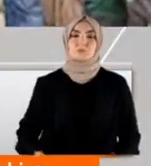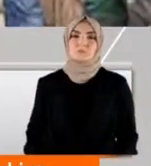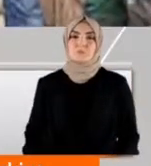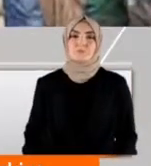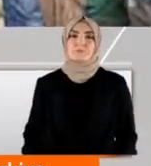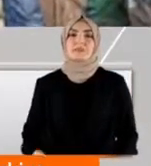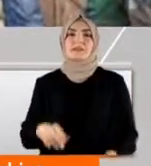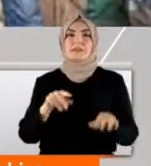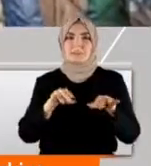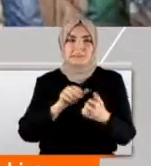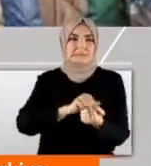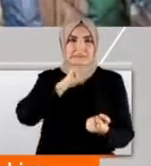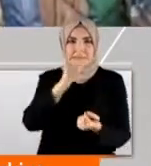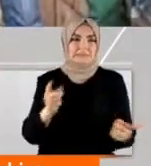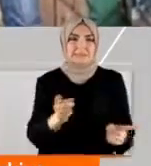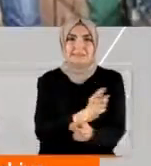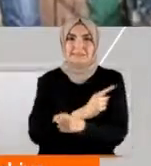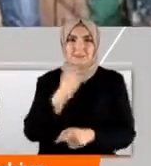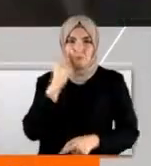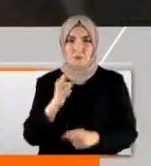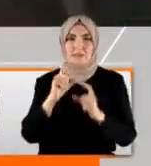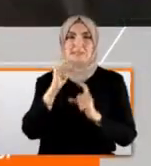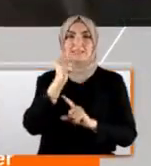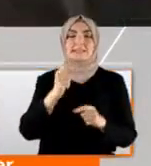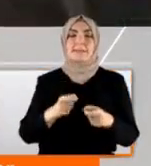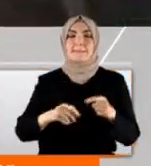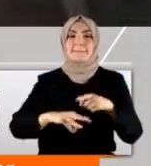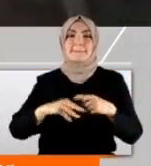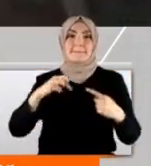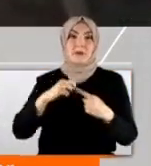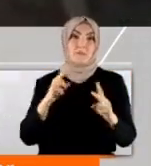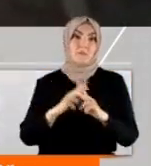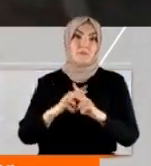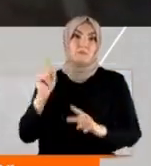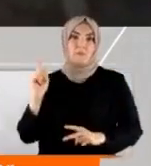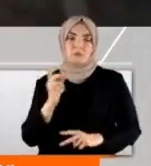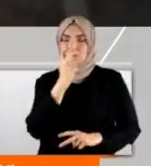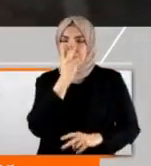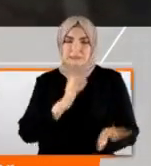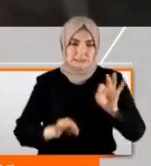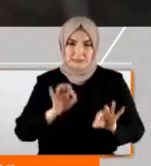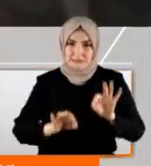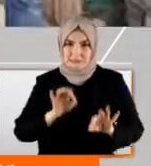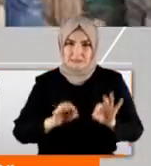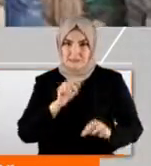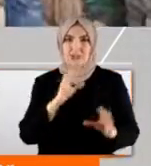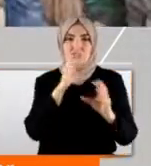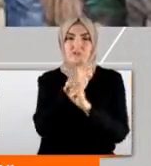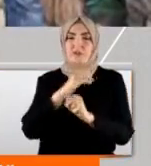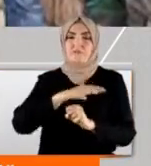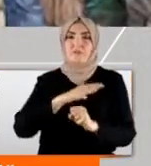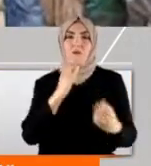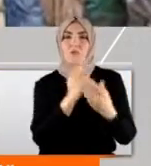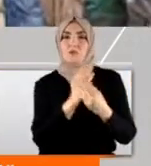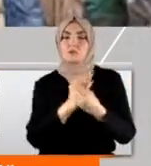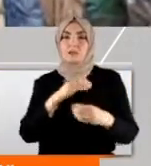Dijital materyaller siber polis tarafından kazıma yöntemiyle tekrar incelendi. Şifreli dosyalardaki bu fotoğraflar da